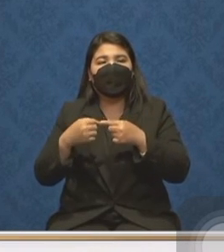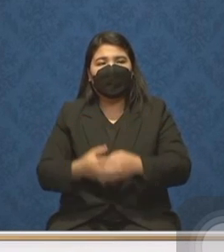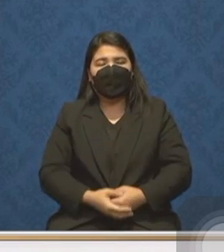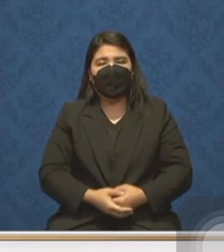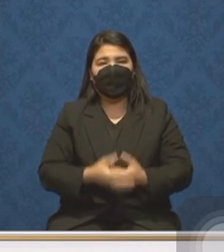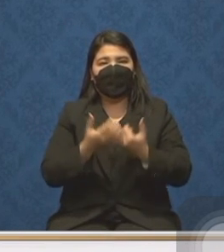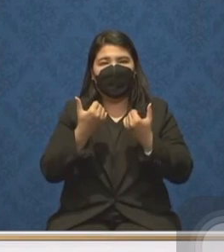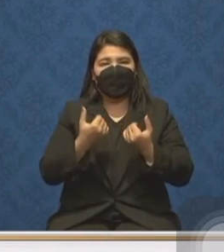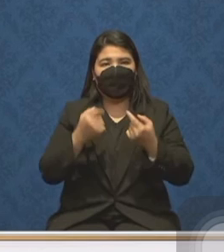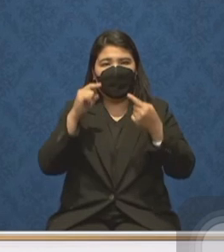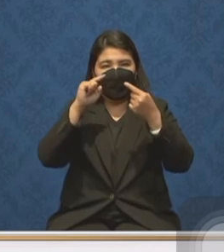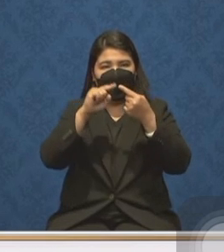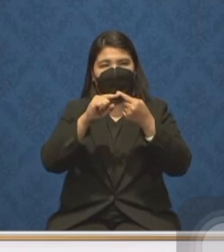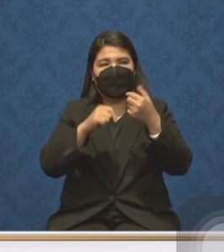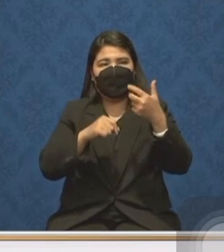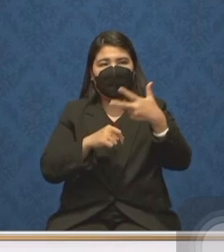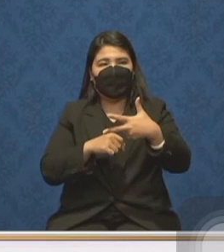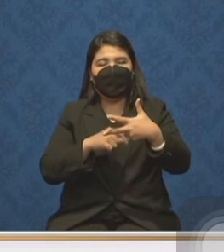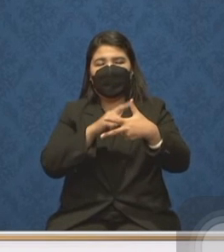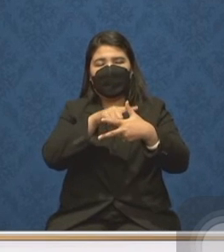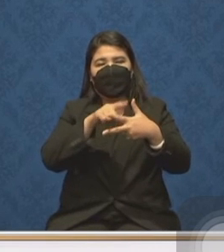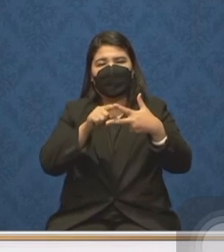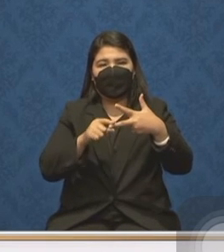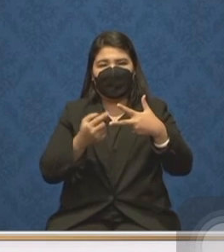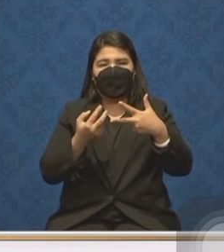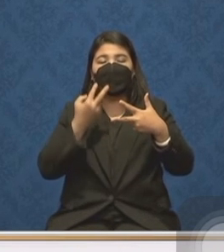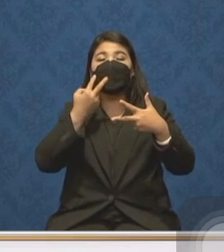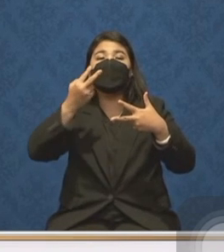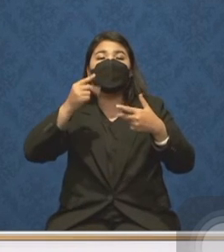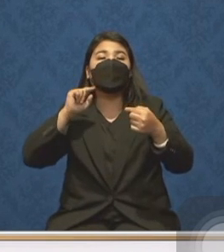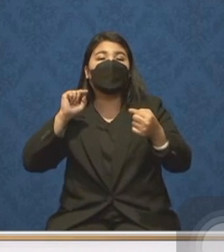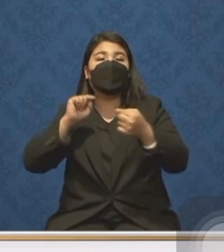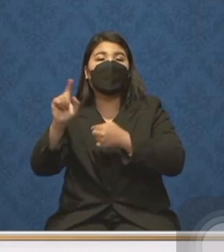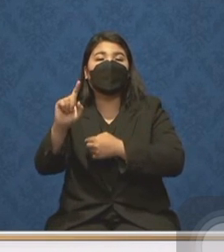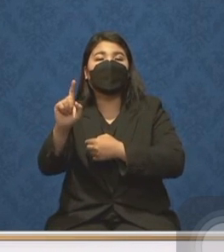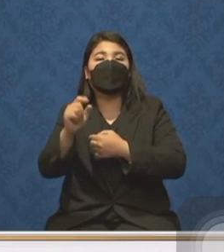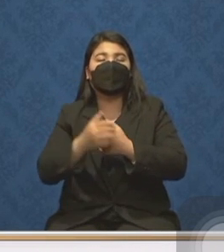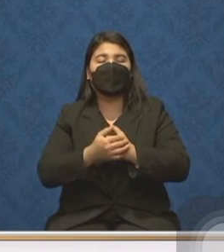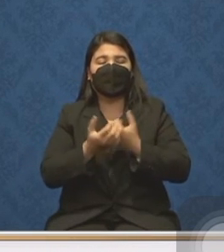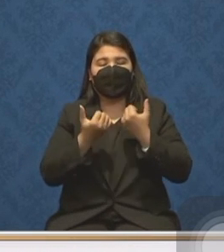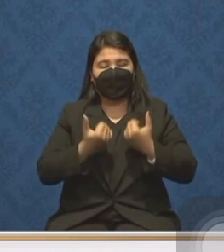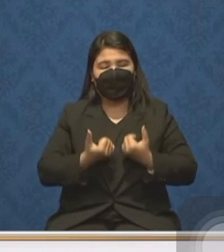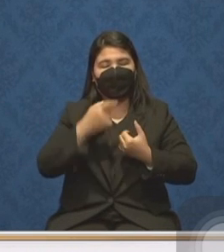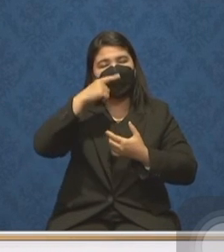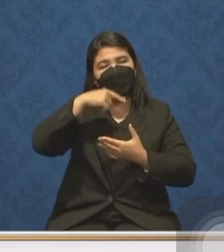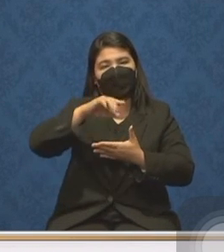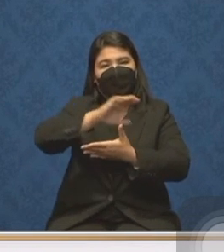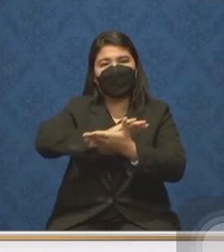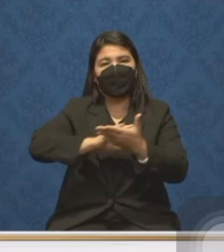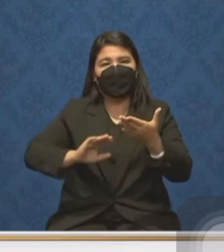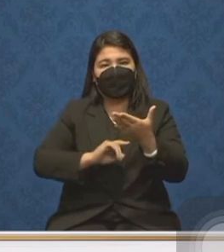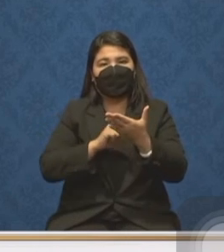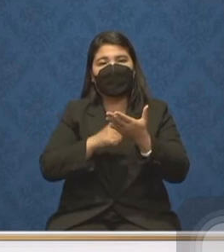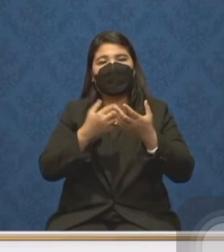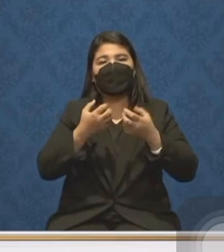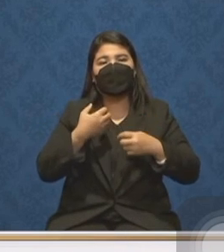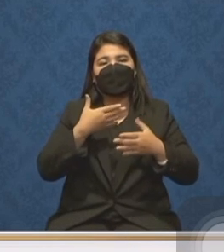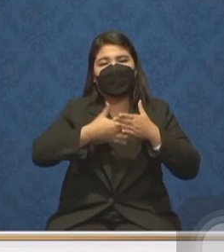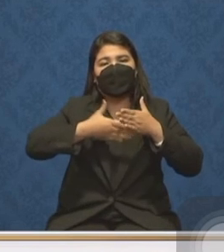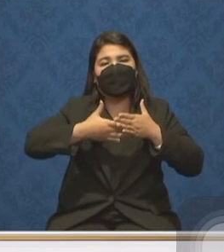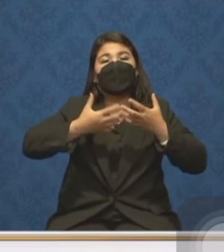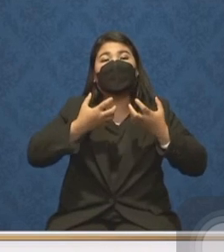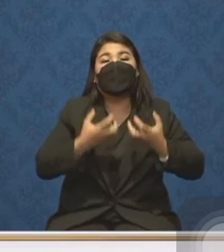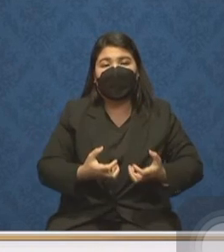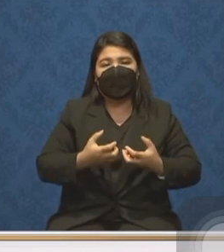ละครับแค่3ประเด็นนี่แหละครับก็ทำให้เราเห็นได้ตรงกันว่าประเทศเรากำลังเผชิญเข้าสู่วิกฤตอย่างร้ายแรงนะ